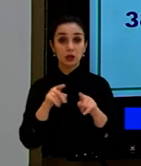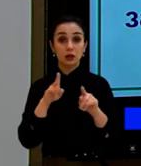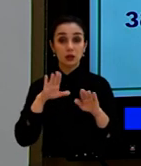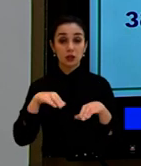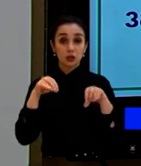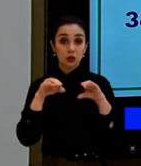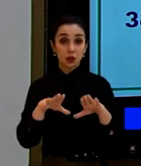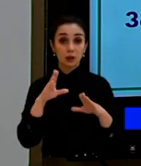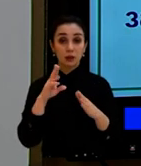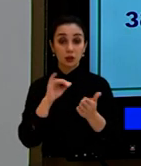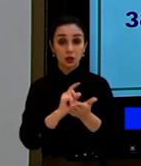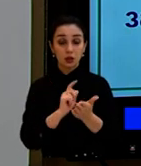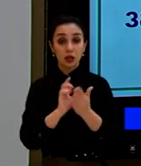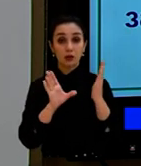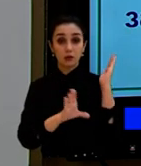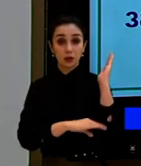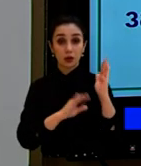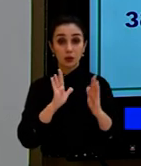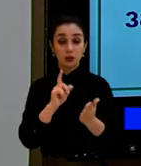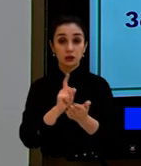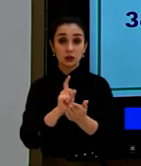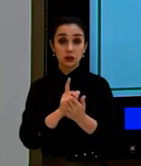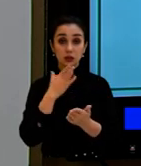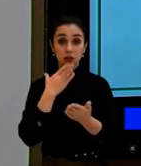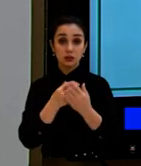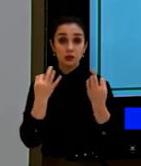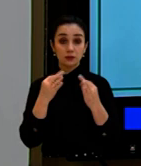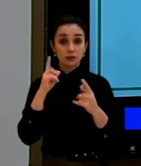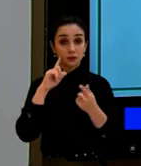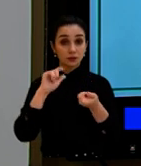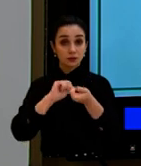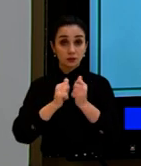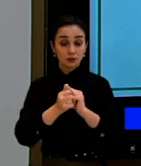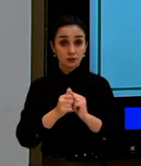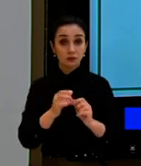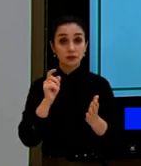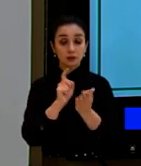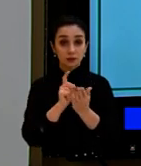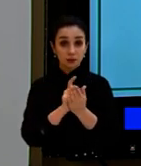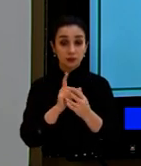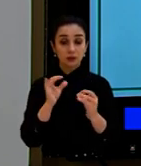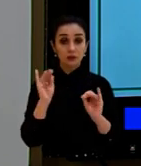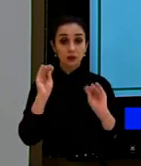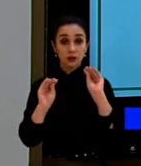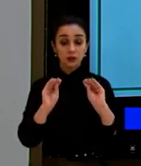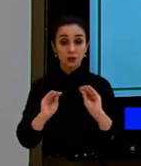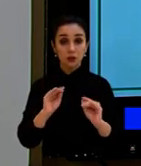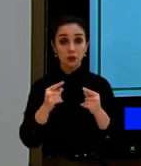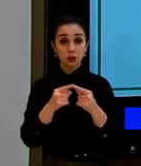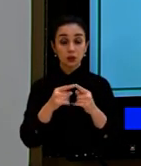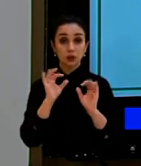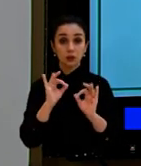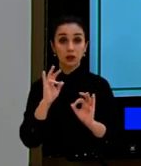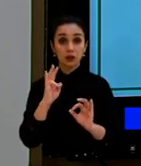Затем порешаем задачи, и в конце будут задания для самостоятельного закрепления. Задание. Сопоставьте углы